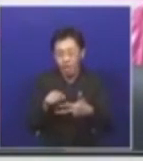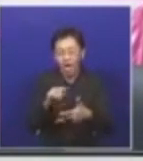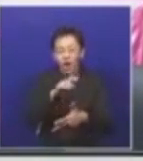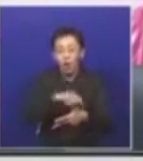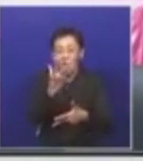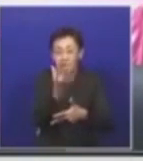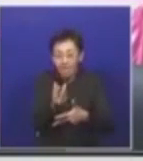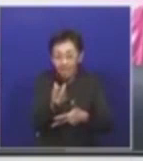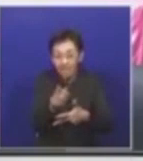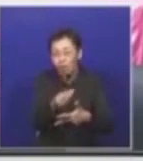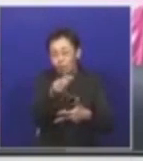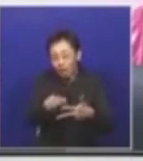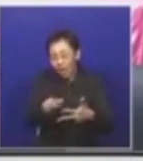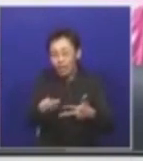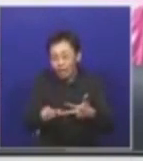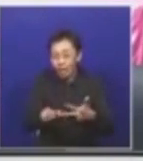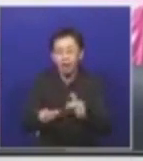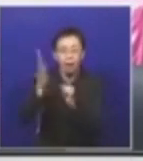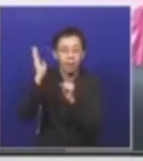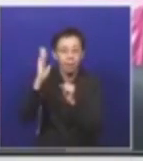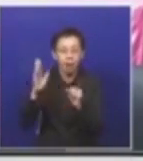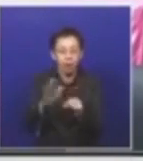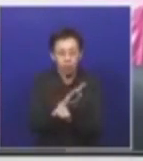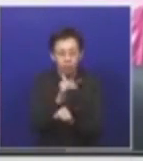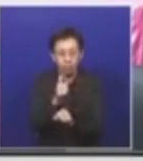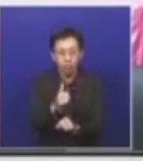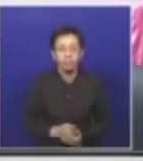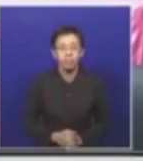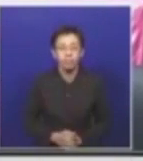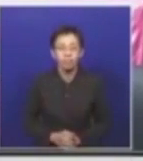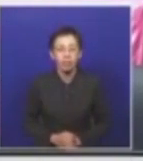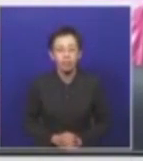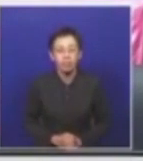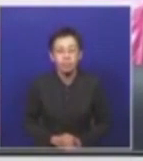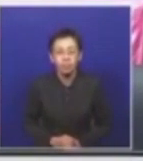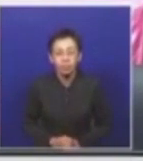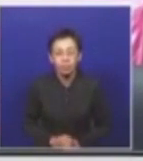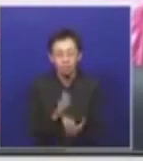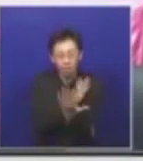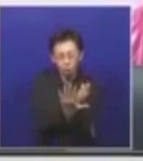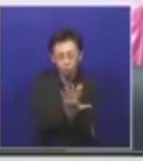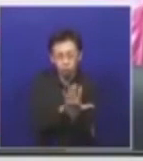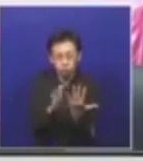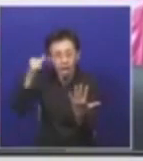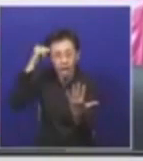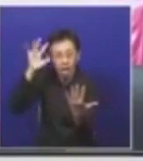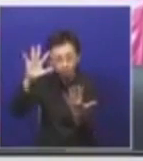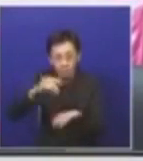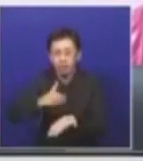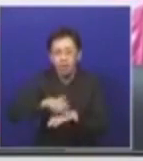ได้เก็บตกเพื่อความสมบูรณ์ท่านประธานที่เคารพครับ5วันที่ผ่านมาเนี่ยเราก็พูดกันมาตล